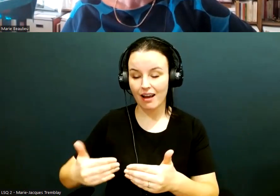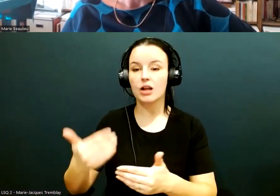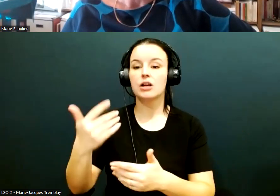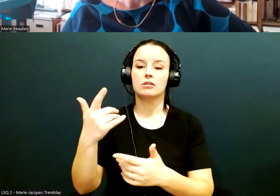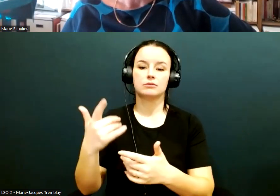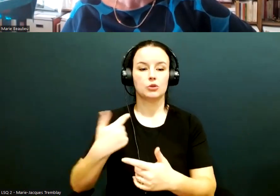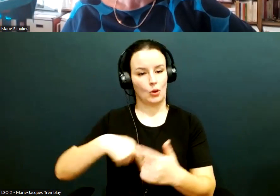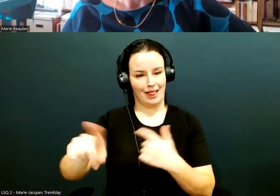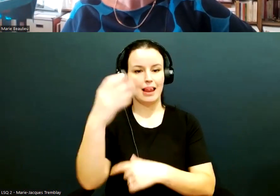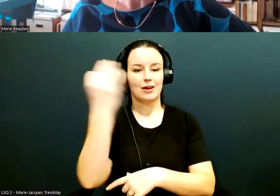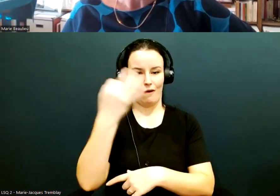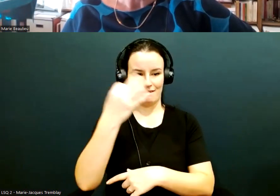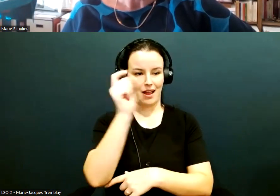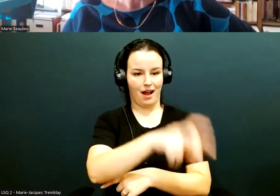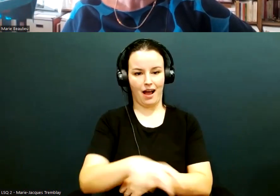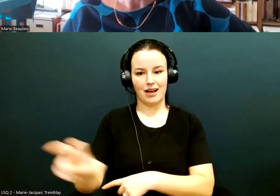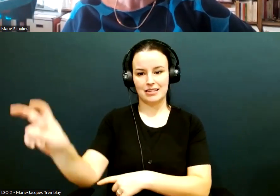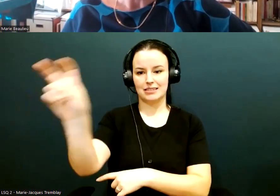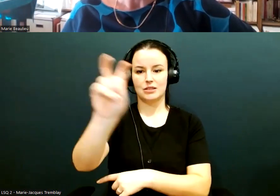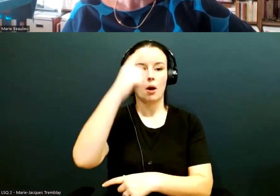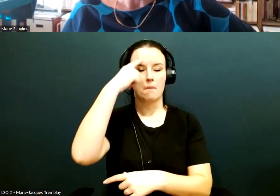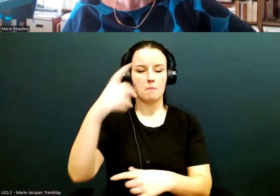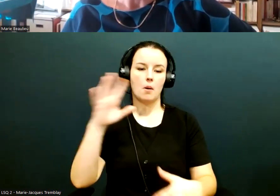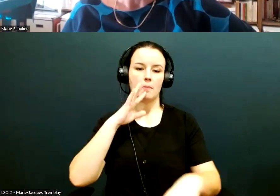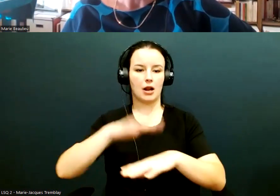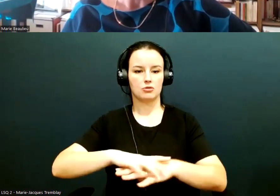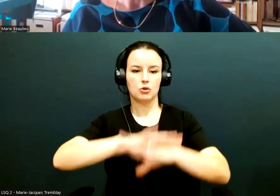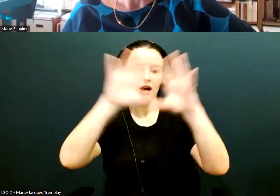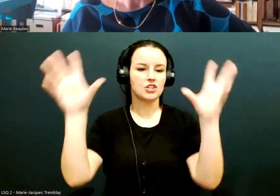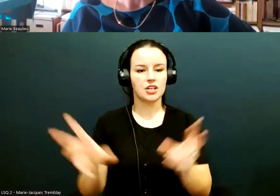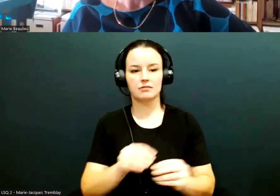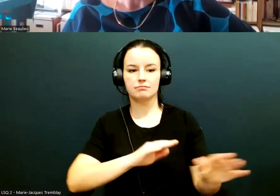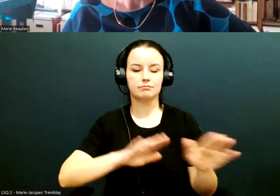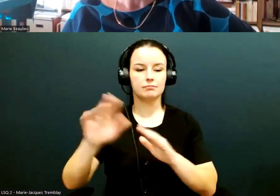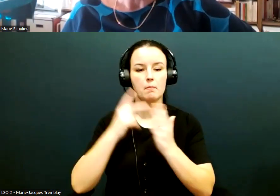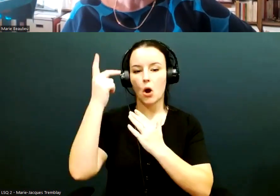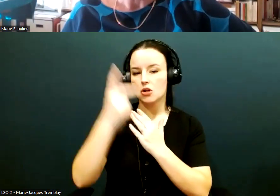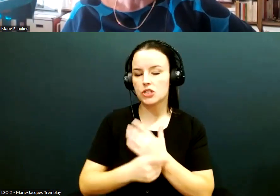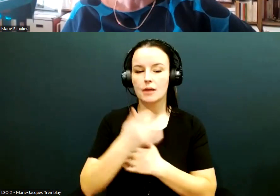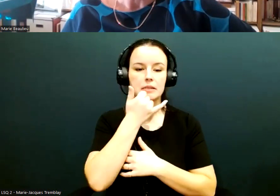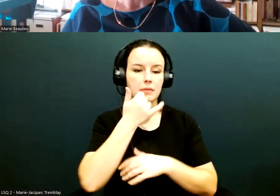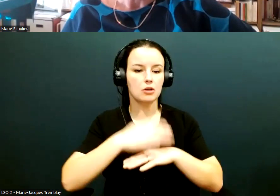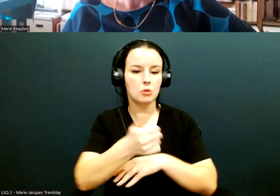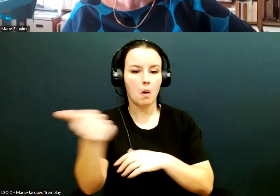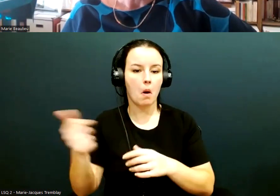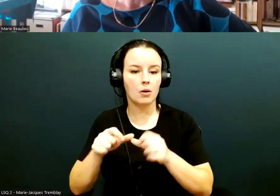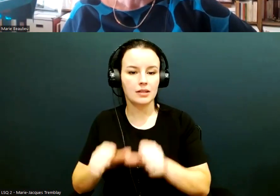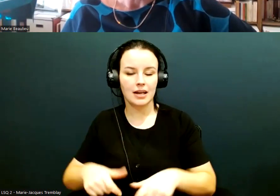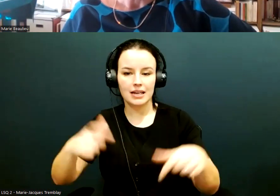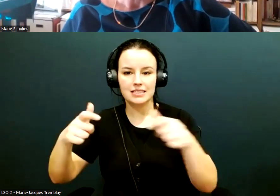des conférences dans les résidences pour justement leur présenter le portrait global, puis de voir comment ça s'était passé dans d'autres résidences.